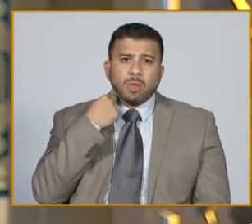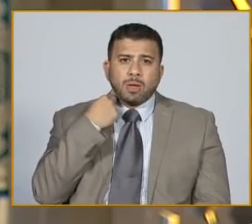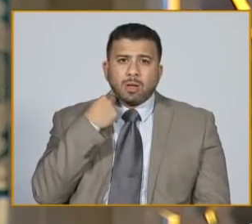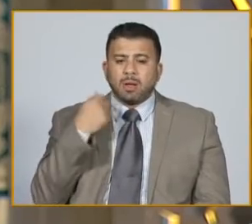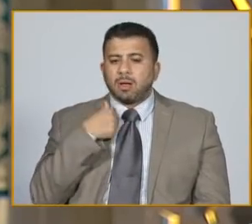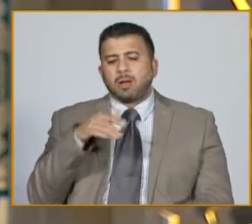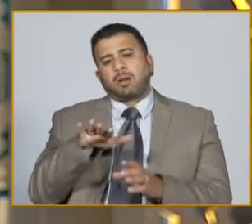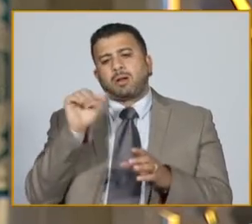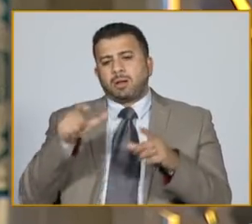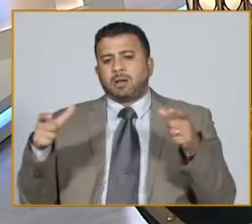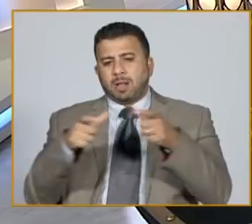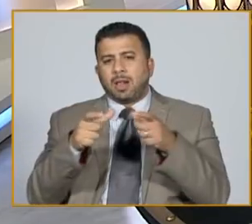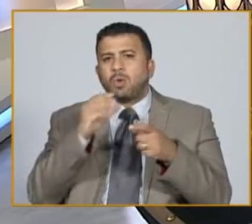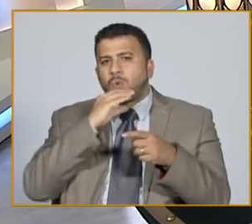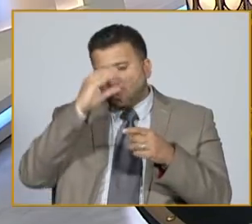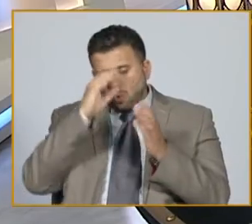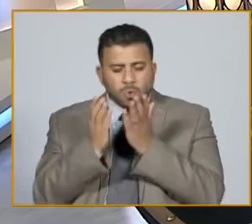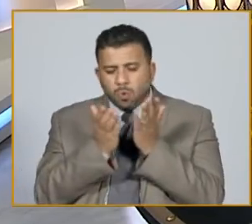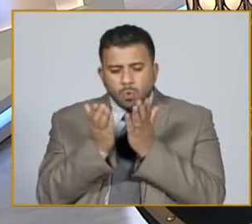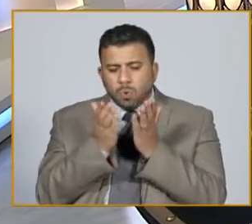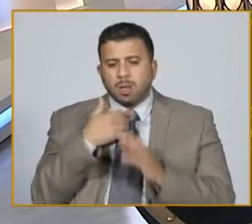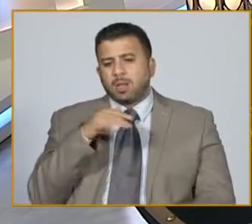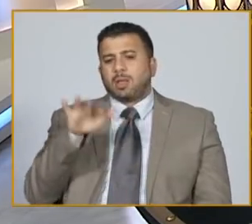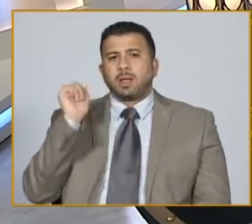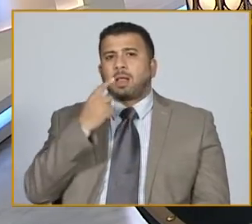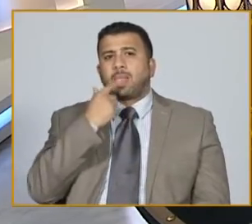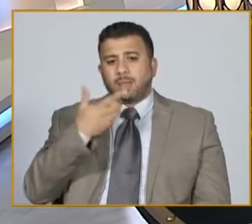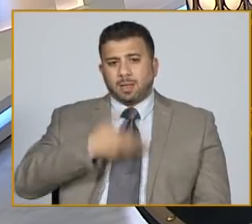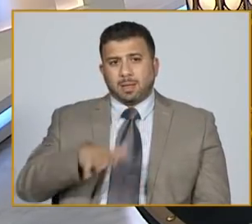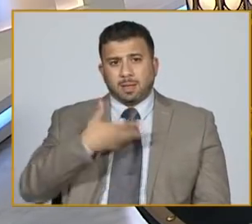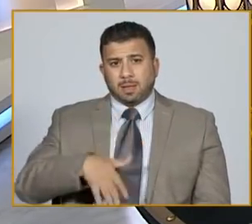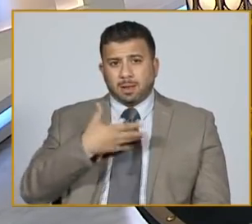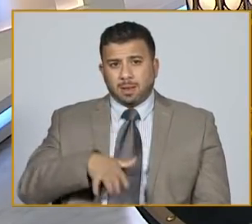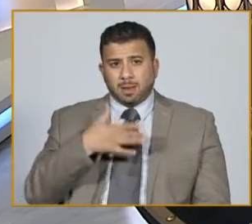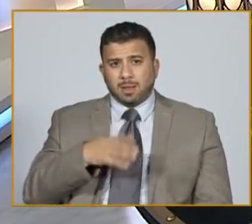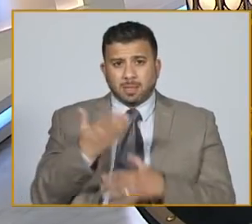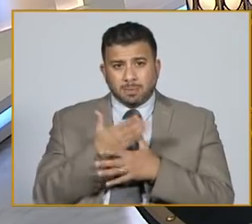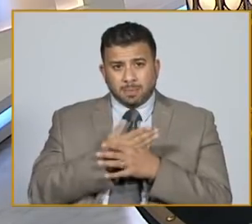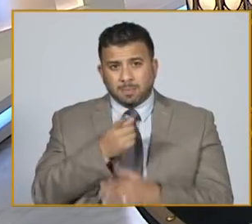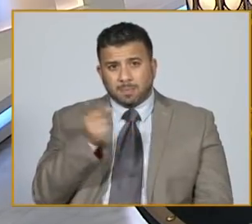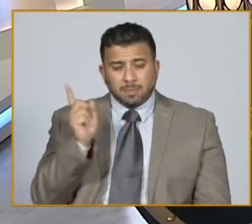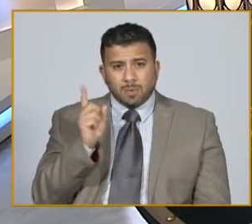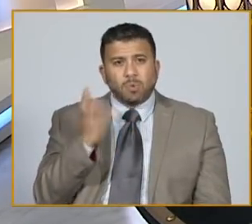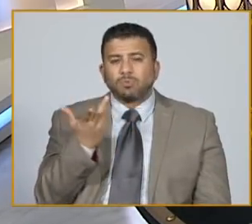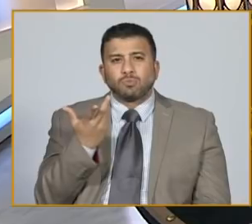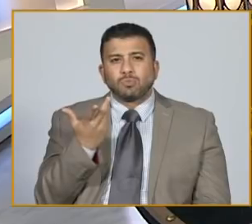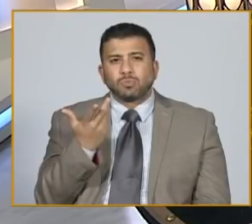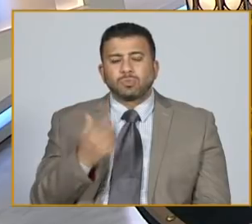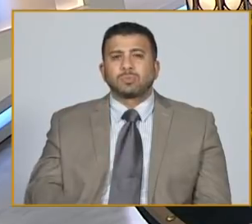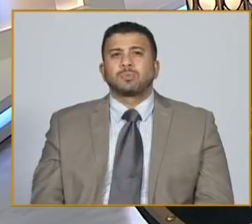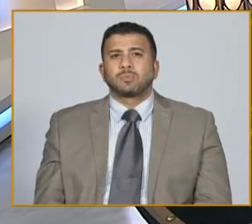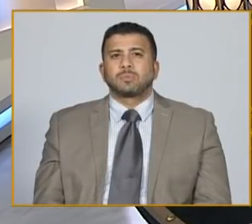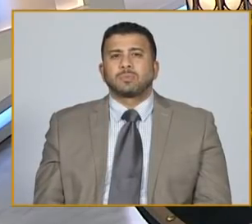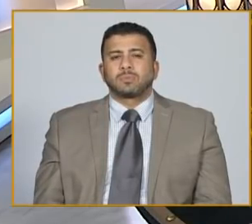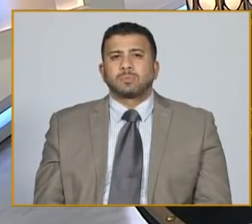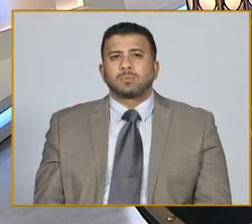تركت الحلقه؟ ها؟ تركناها. ليش؟ عشان هم حيضات؟ ايوه، عشان انه ما في نظام وضعني